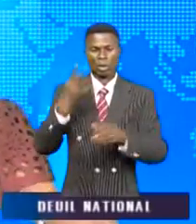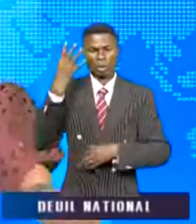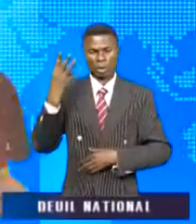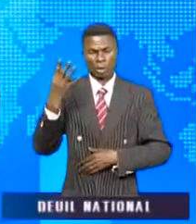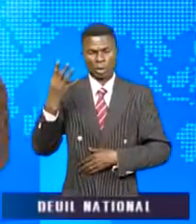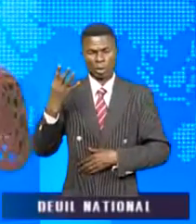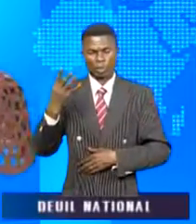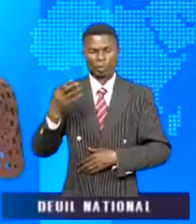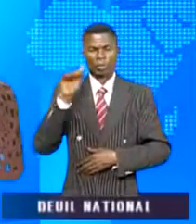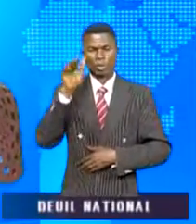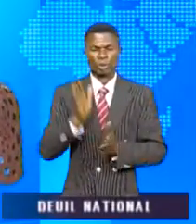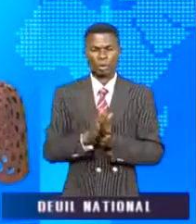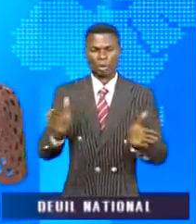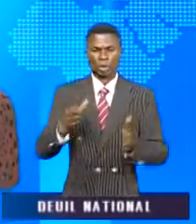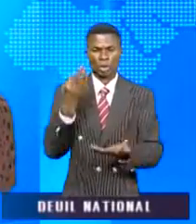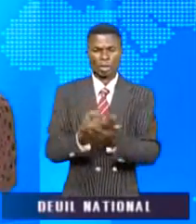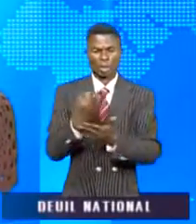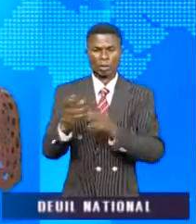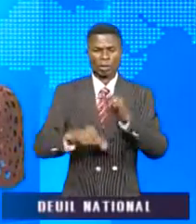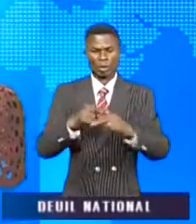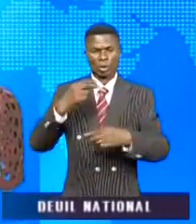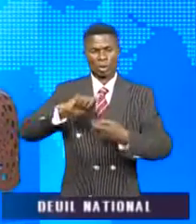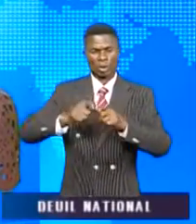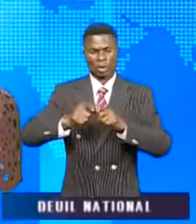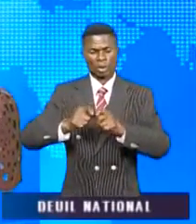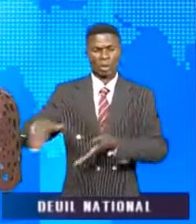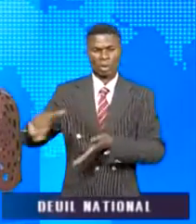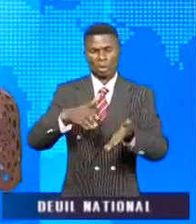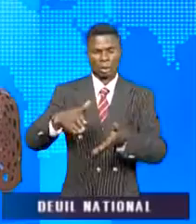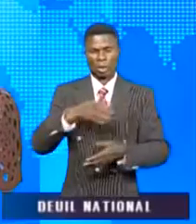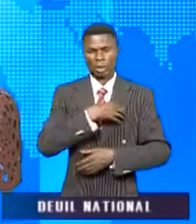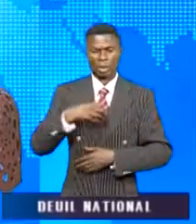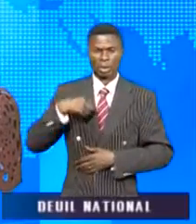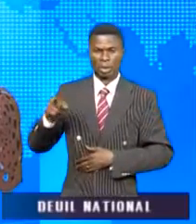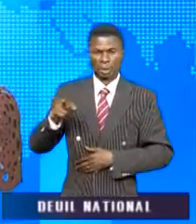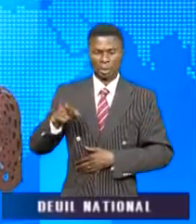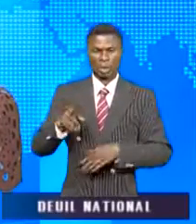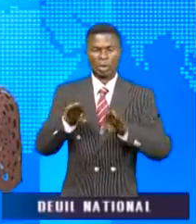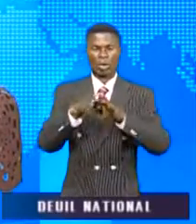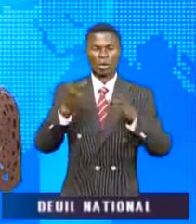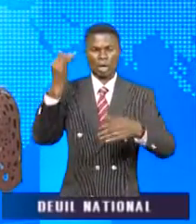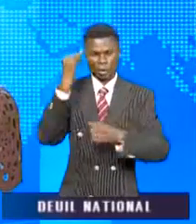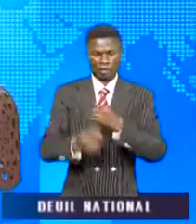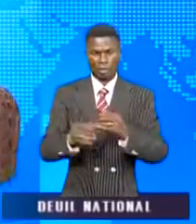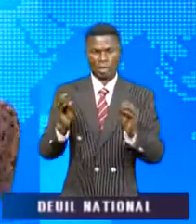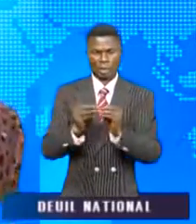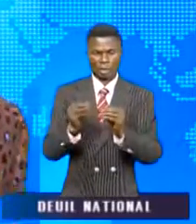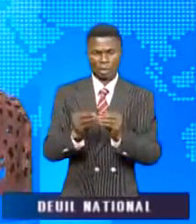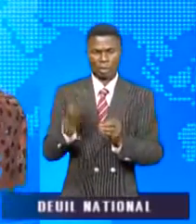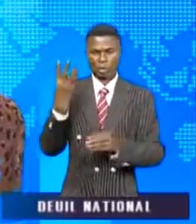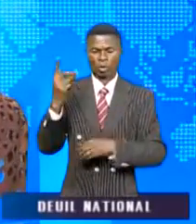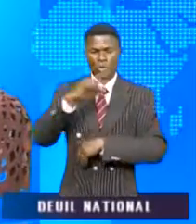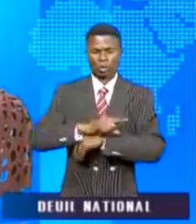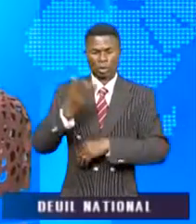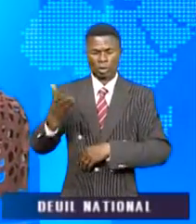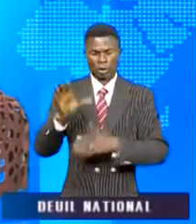Et c'est la directrice générale du Fonds national des entretiens routiers, Georgine Selemani, qui a procédé à la clôture des 6 assises, nous dit Irvis